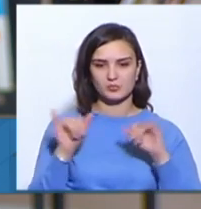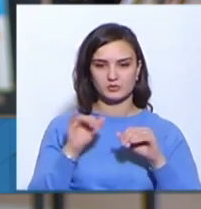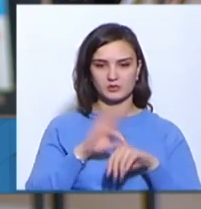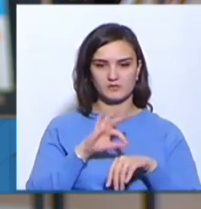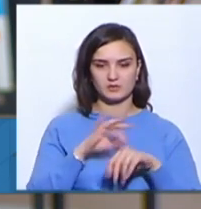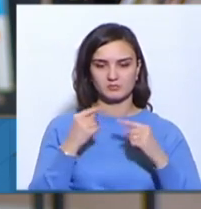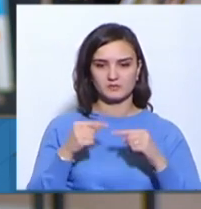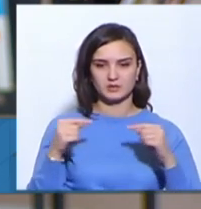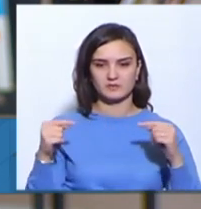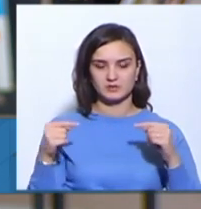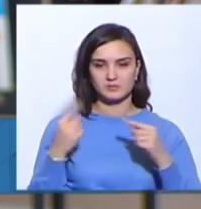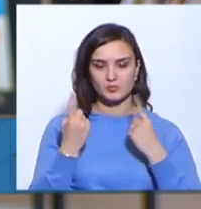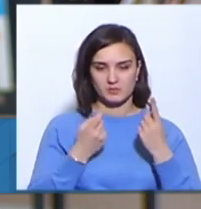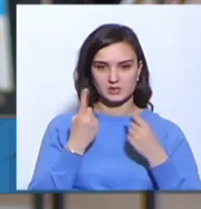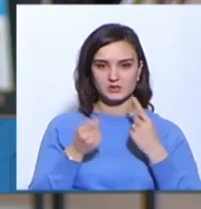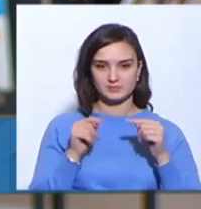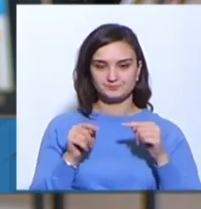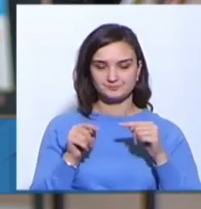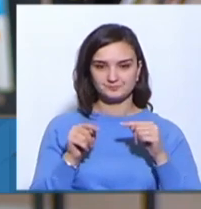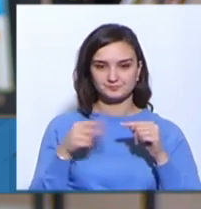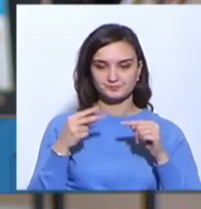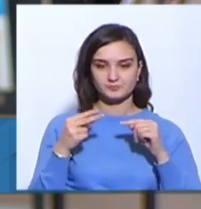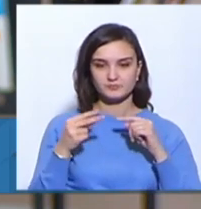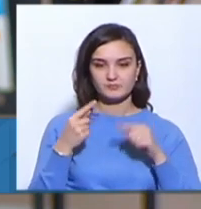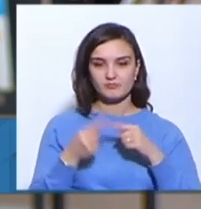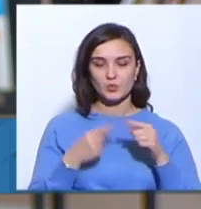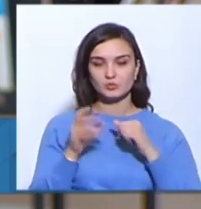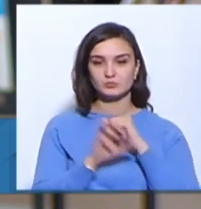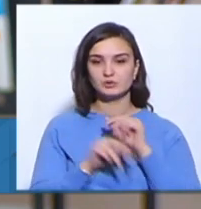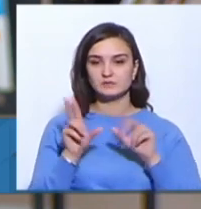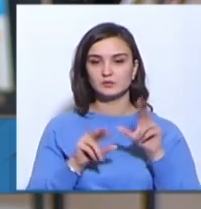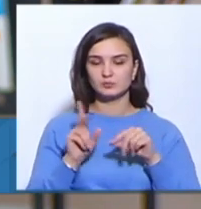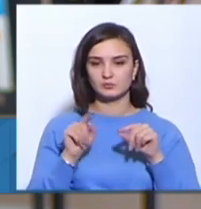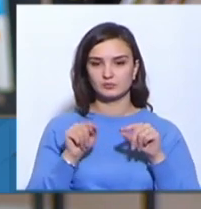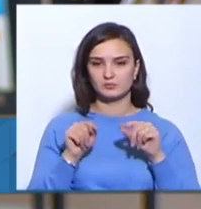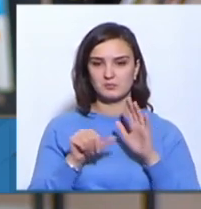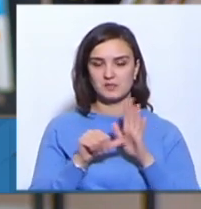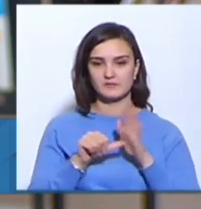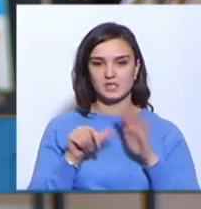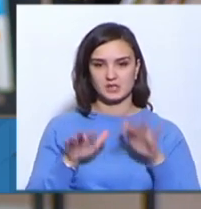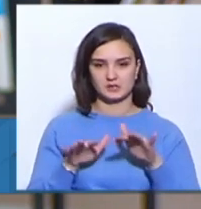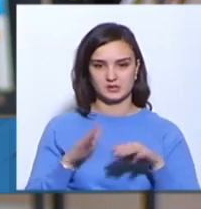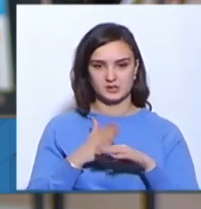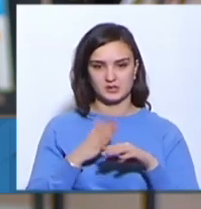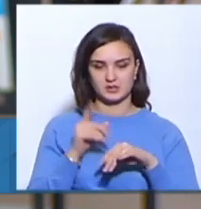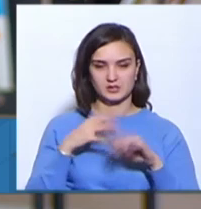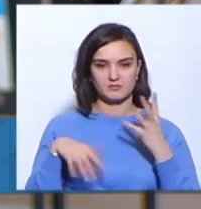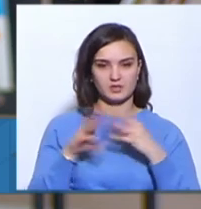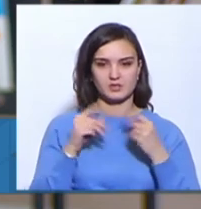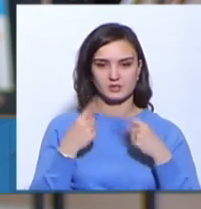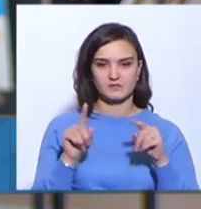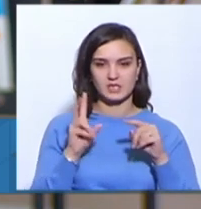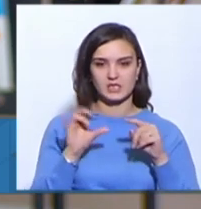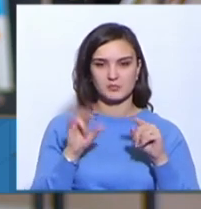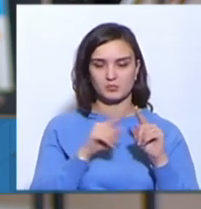დაავადება, სხვადასხვა მონაცემთ, აი მე-20 საუკუნის ბოლოს ითვლებოდა, რომ სიხშირით მე-6 ადგილზე არის ყველა სხვა